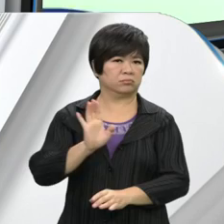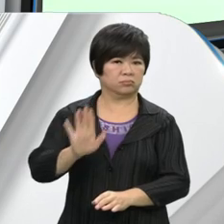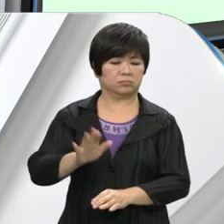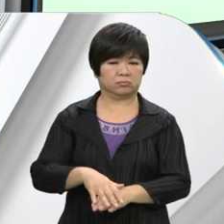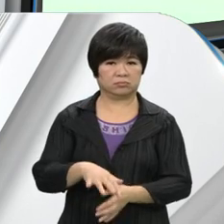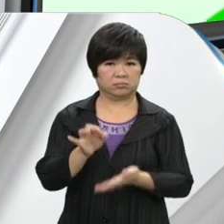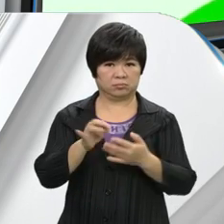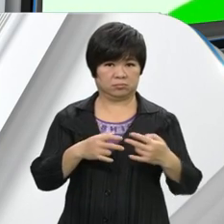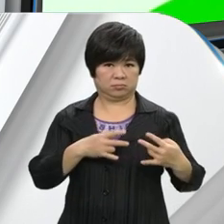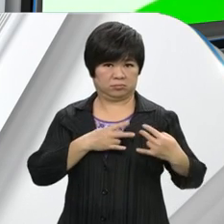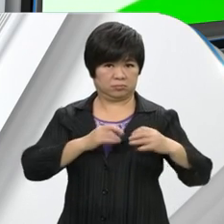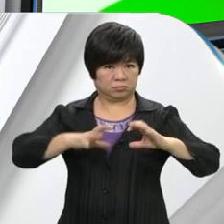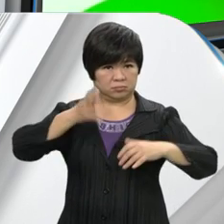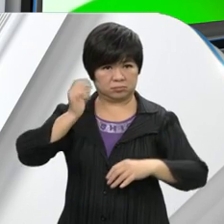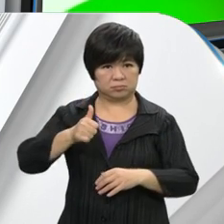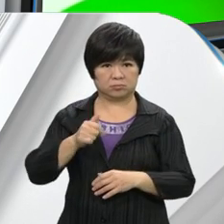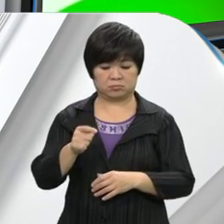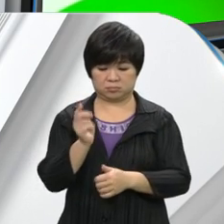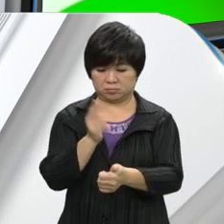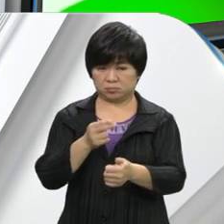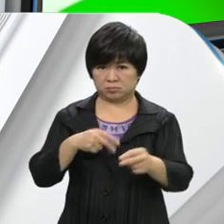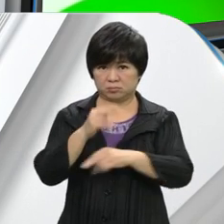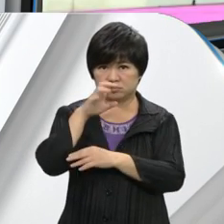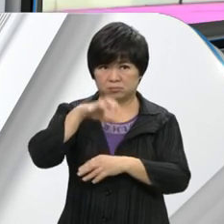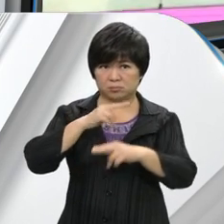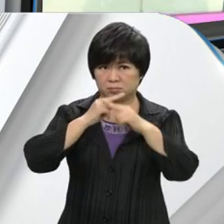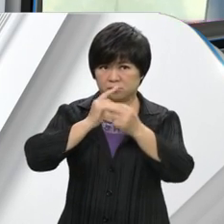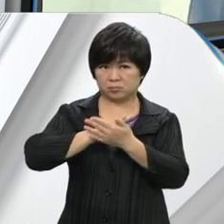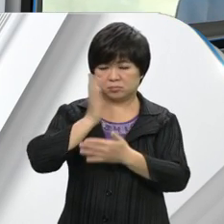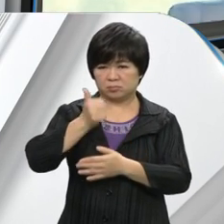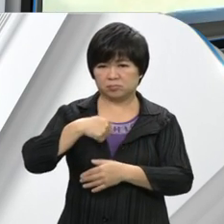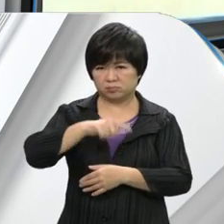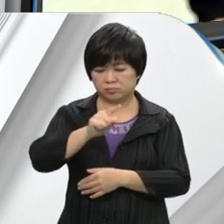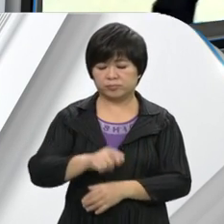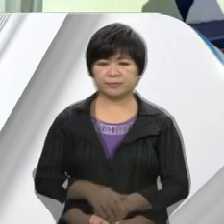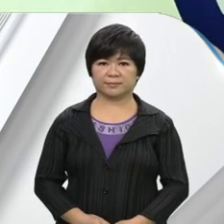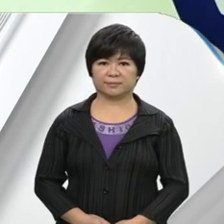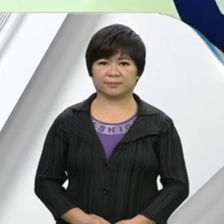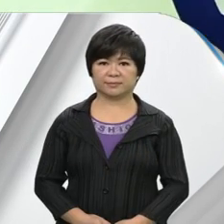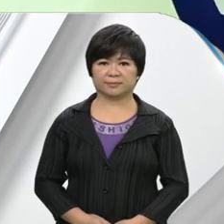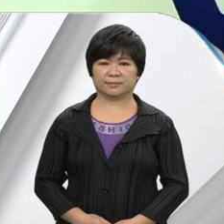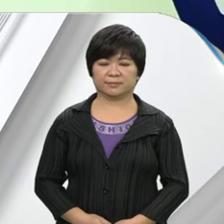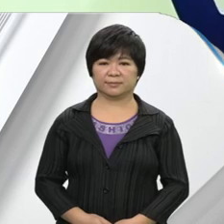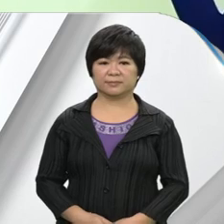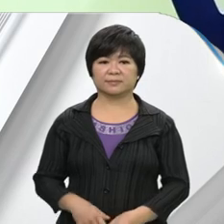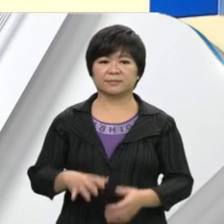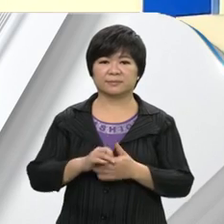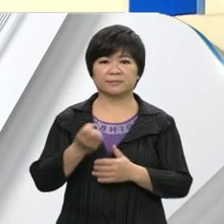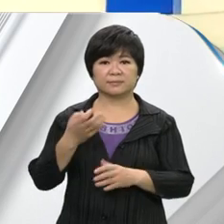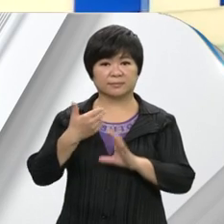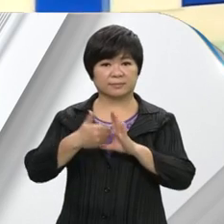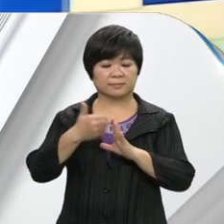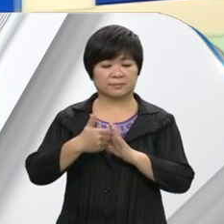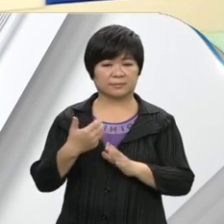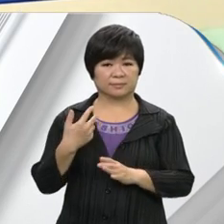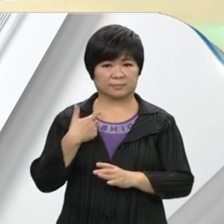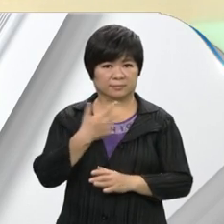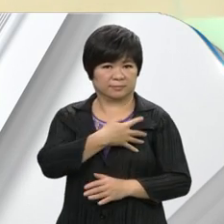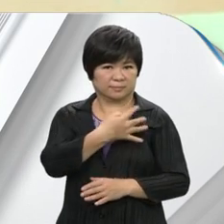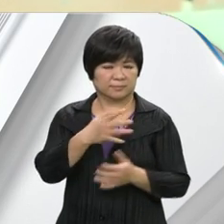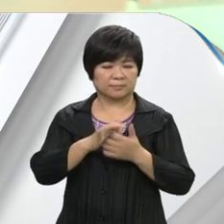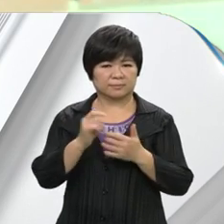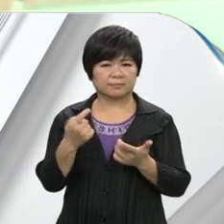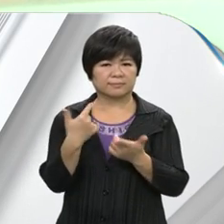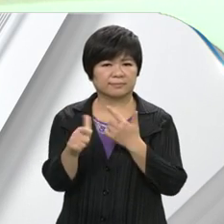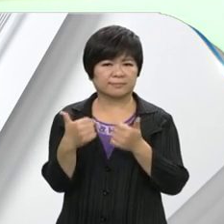提到总统蔡英文该继续行政站的必须长期了解。 法治董事会总理办事用不得因